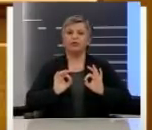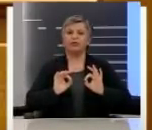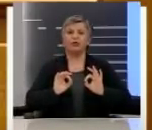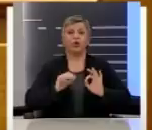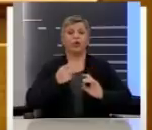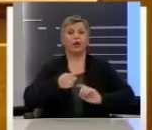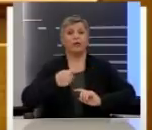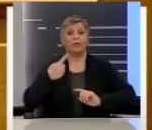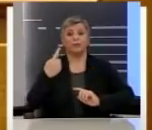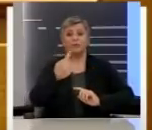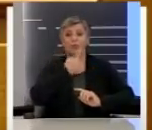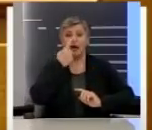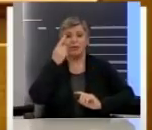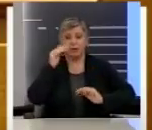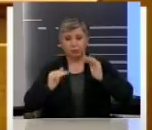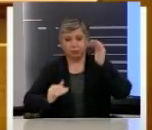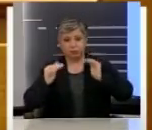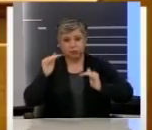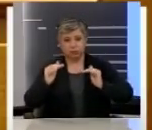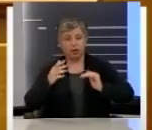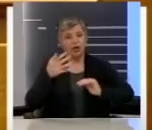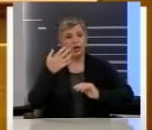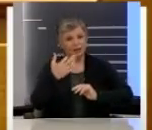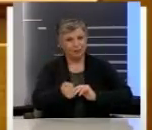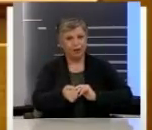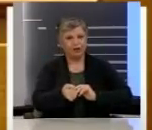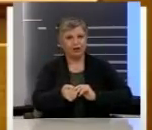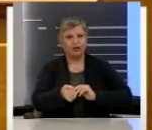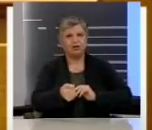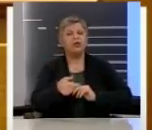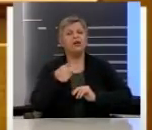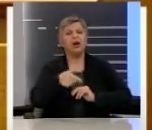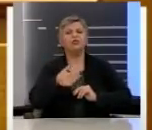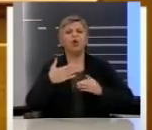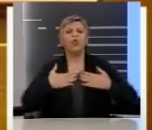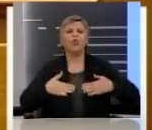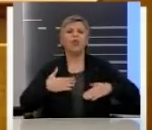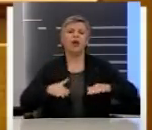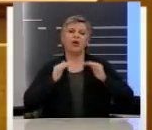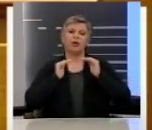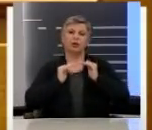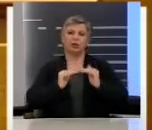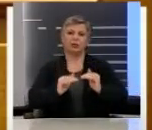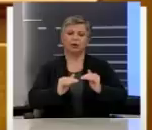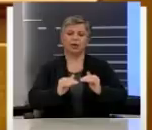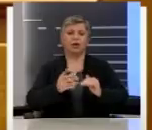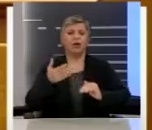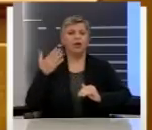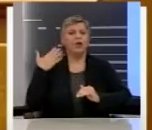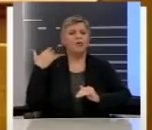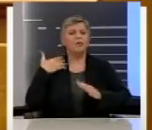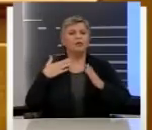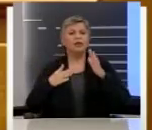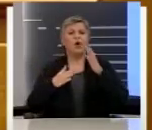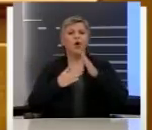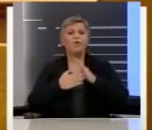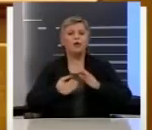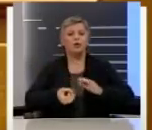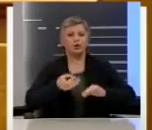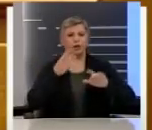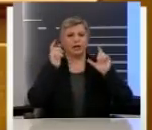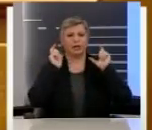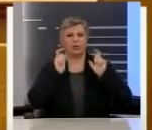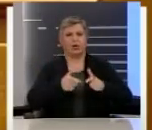Αυτή που πρόσφατα ανακάλεσε και ο αρχηγός της αξιωματικής αντιπολίτευσης με τρόπο απολύτως ανατριχιαστικό, αλλά και